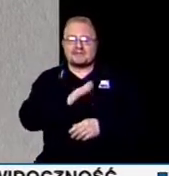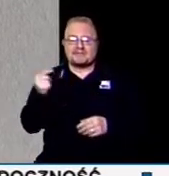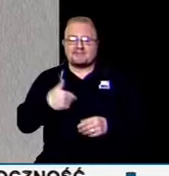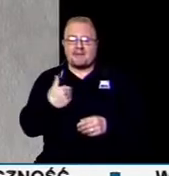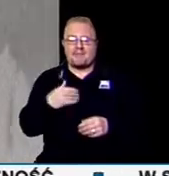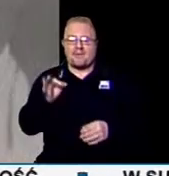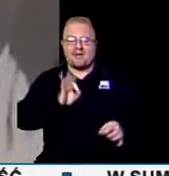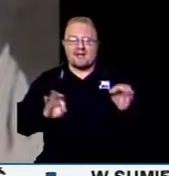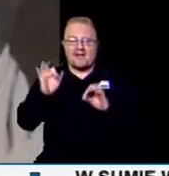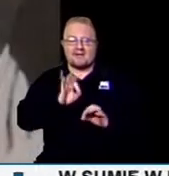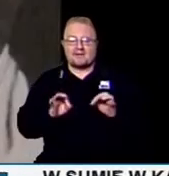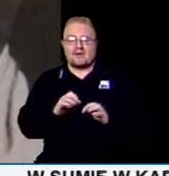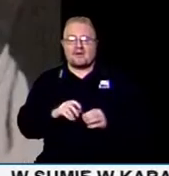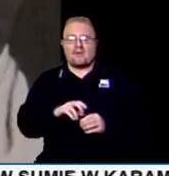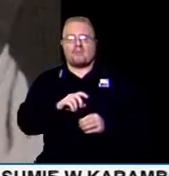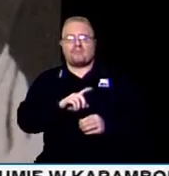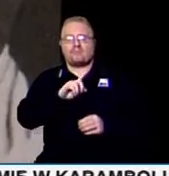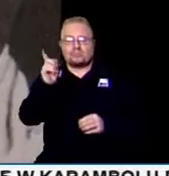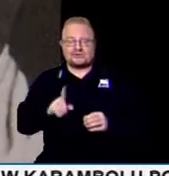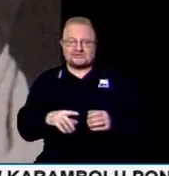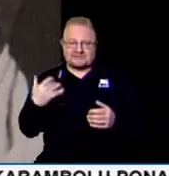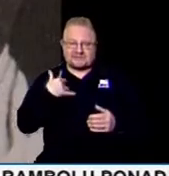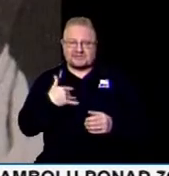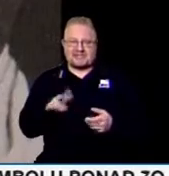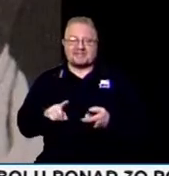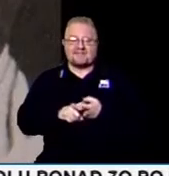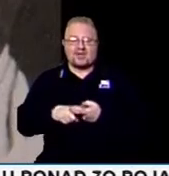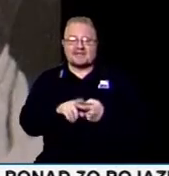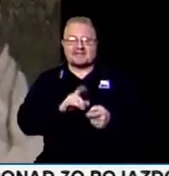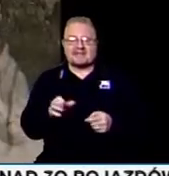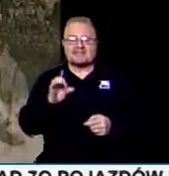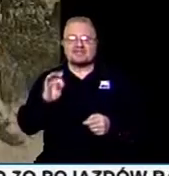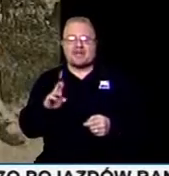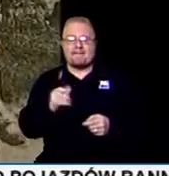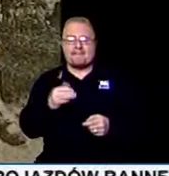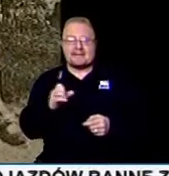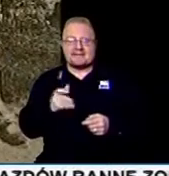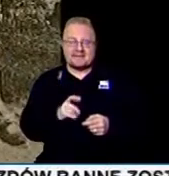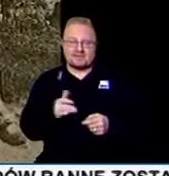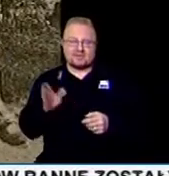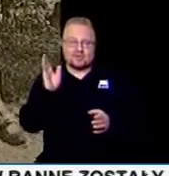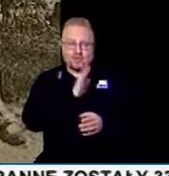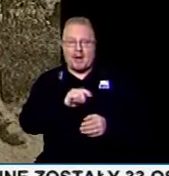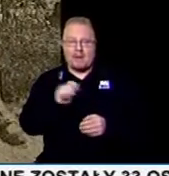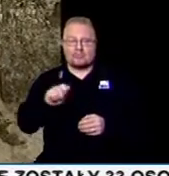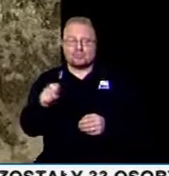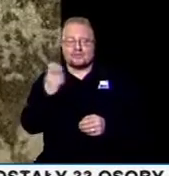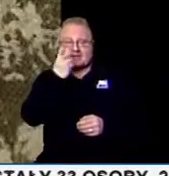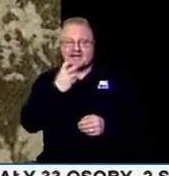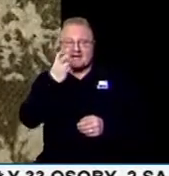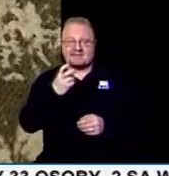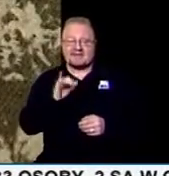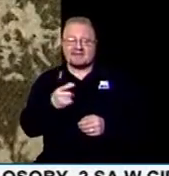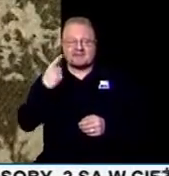było rekonstruować. Burzliwe życie i związek ze Strzemińskim sprawiają, że ich historia, ale też sztuka wciąż budzą zainteresowanie